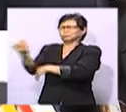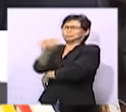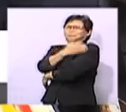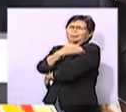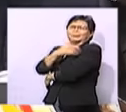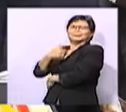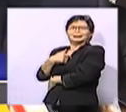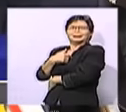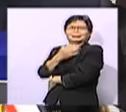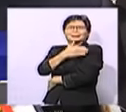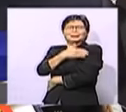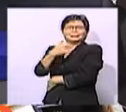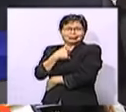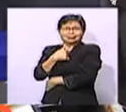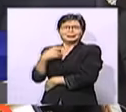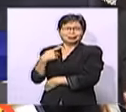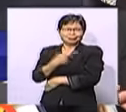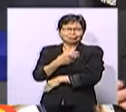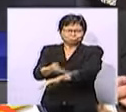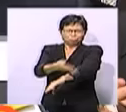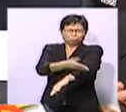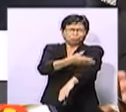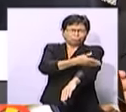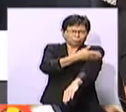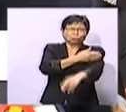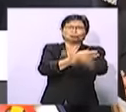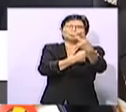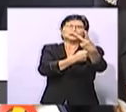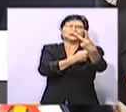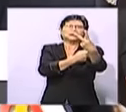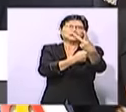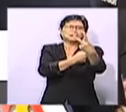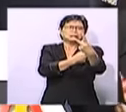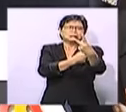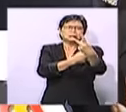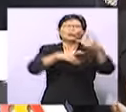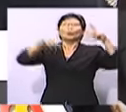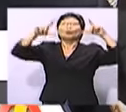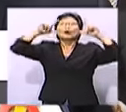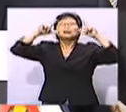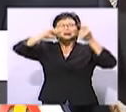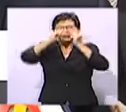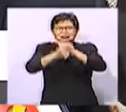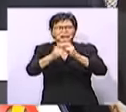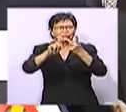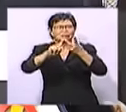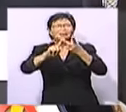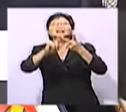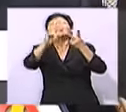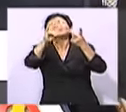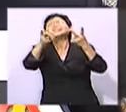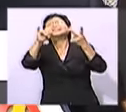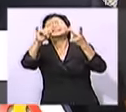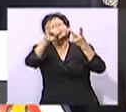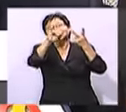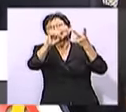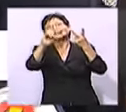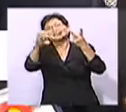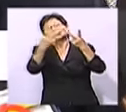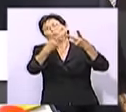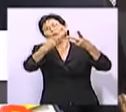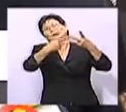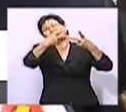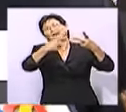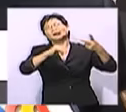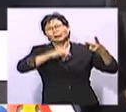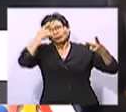supaya kita kena improve dua bahagian. Satu, appearance wajah, dan kedua, content, iaitu isi kandungan. Kepada saya,